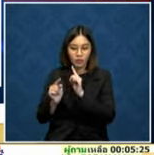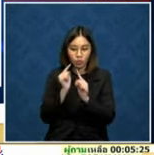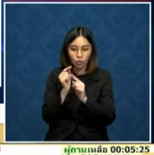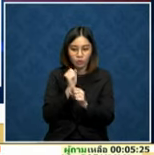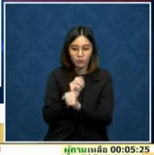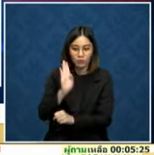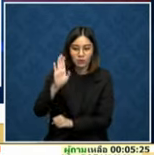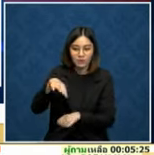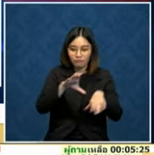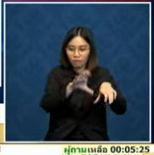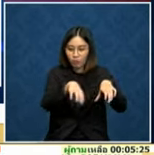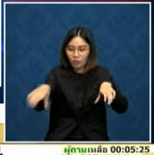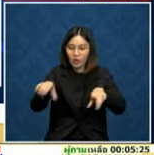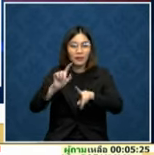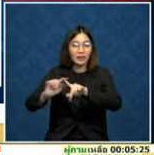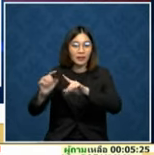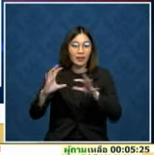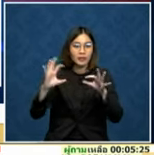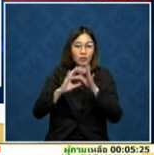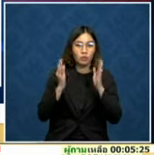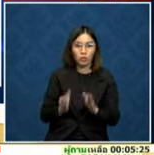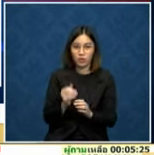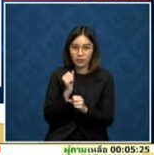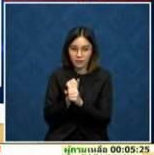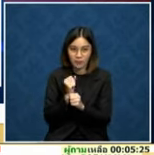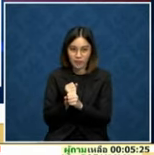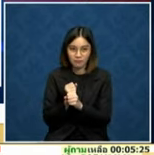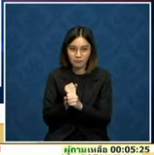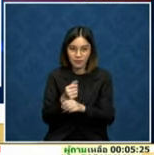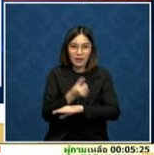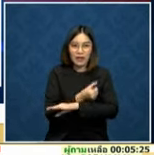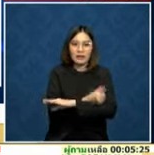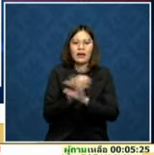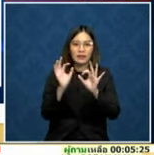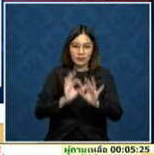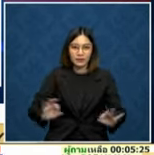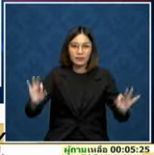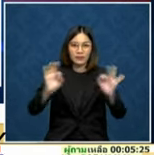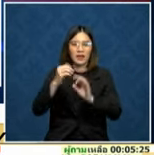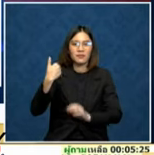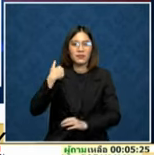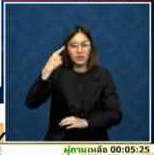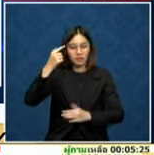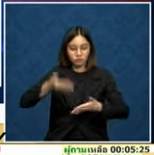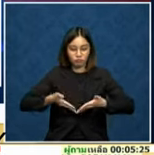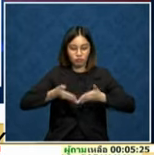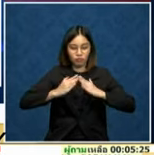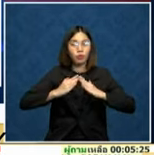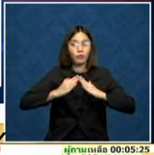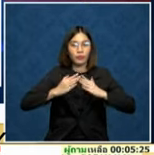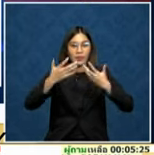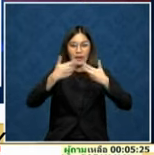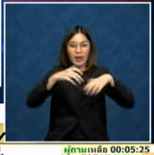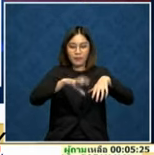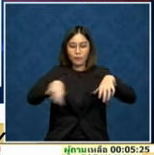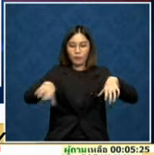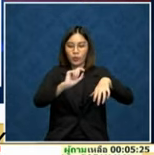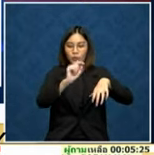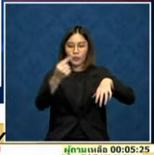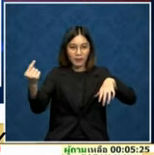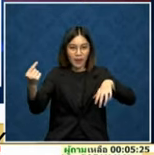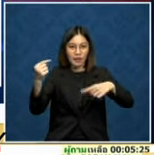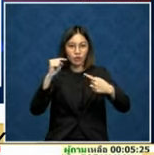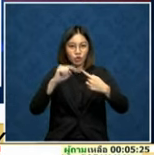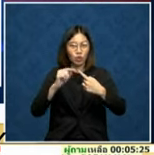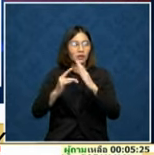ให ๆ ใหพรสัตว์เรื่องบคลากรรกเปนเรทสำคัญการทเขาจะมาตั้งโงงานใหม ที่เป็อุสะกร